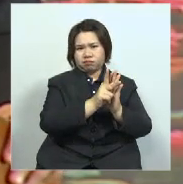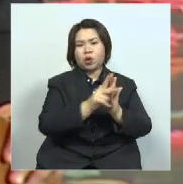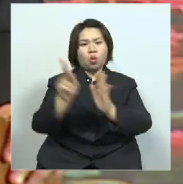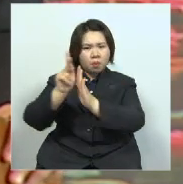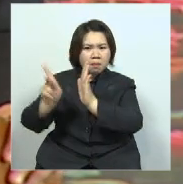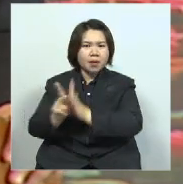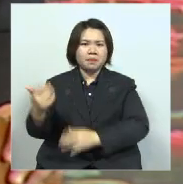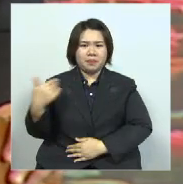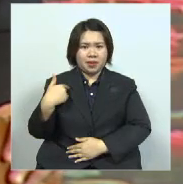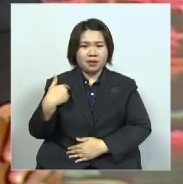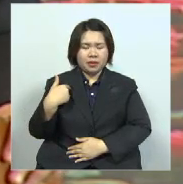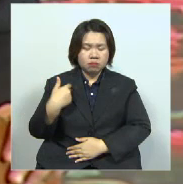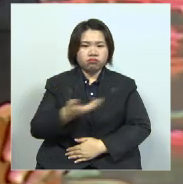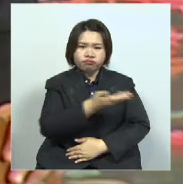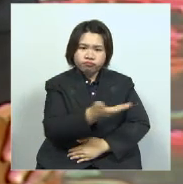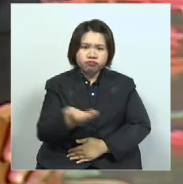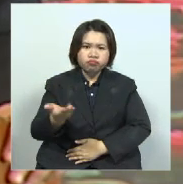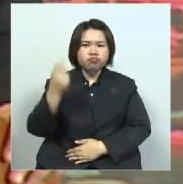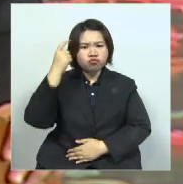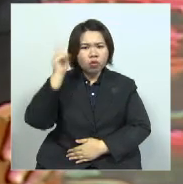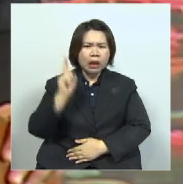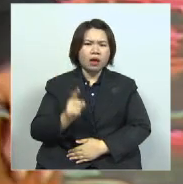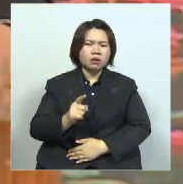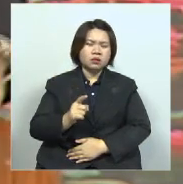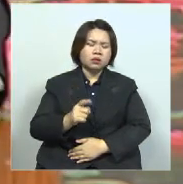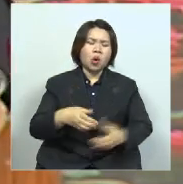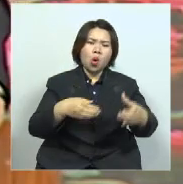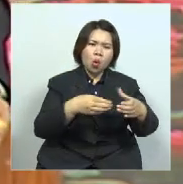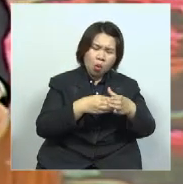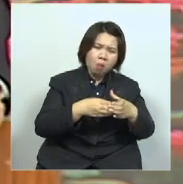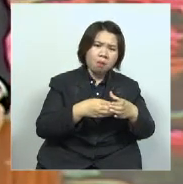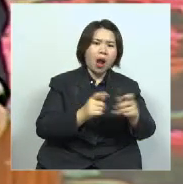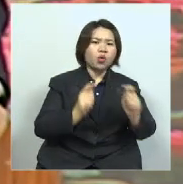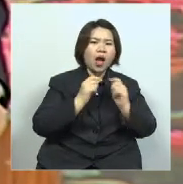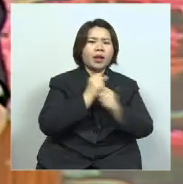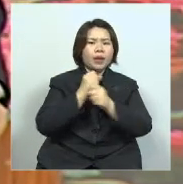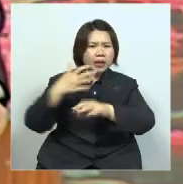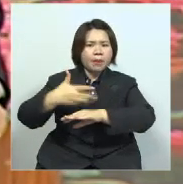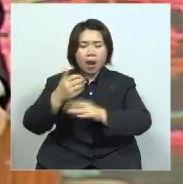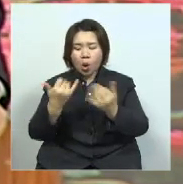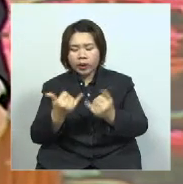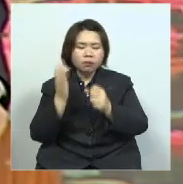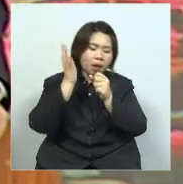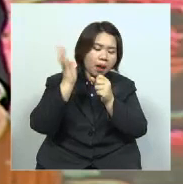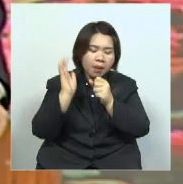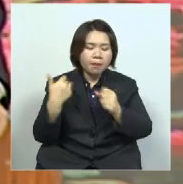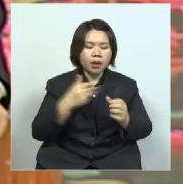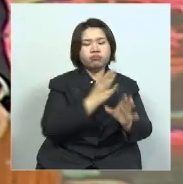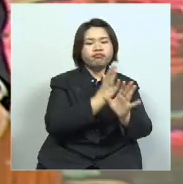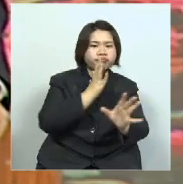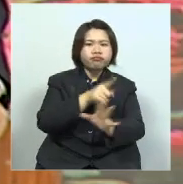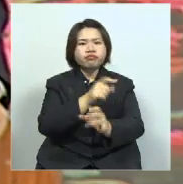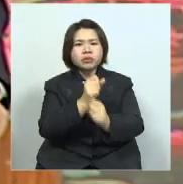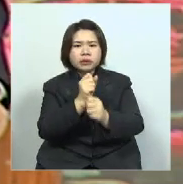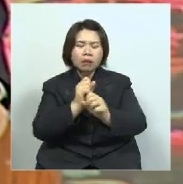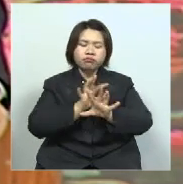มีอยู่หลายคนก็เนี่ยเรื่องปลดล็อกปลดแล้วก็เนี่ยเขาปลดไปให้เมื่อวานเนี่ยวันนี้ก็เริ่มแล้วตั้งแถวแล้ว